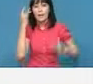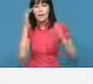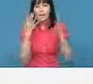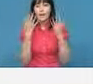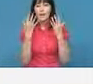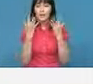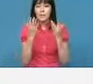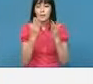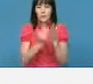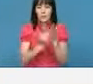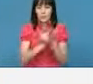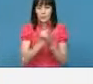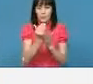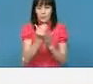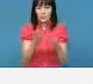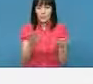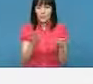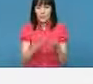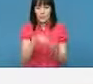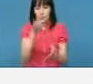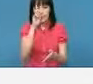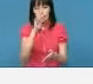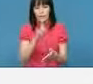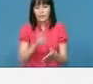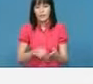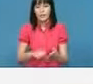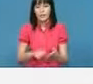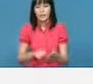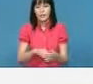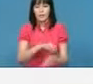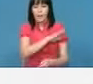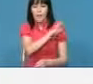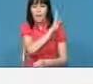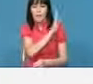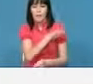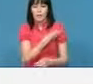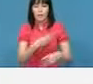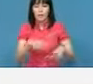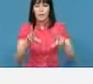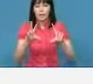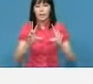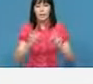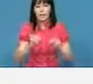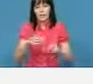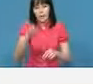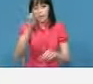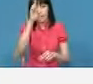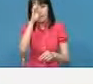биікке жеткізетініне сенімді. Мықты кадр, мықты